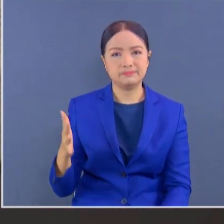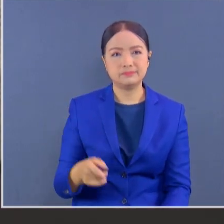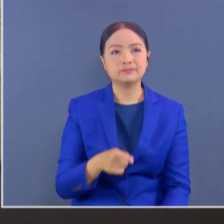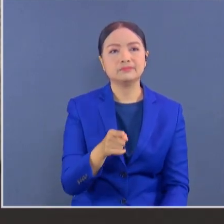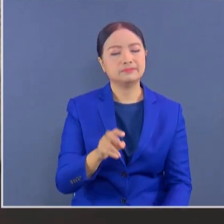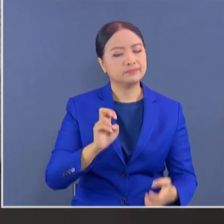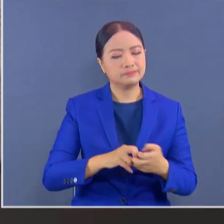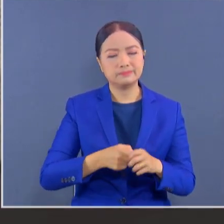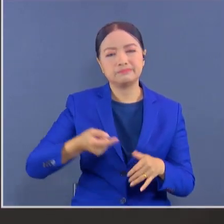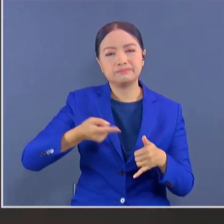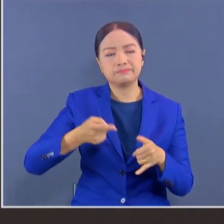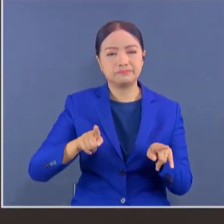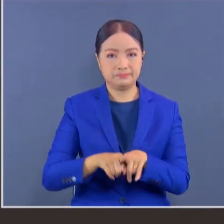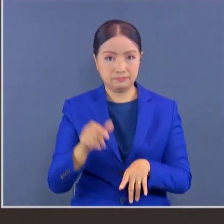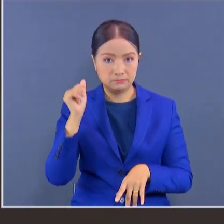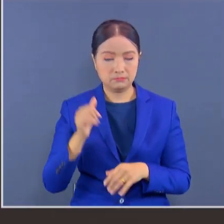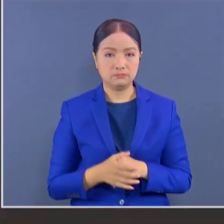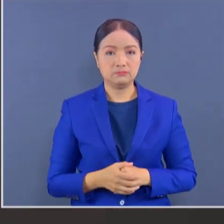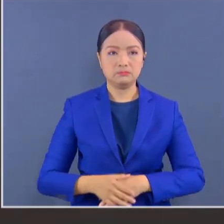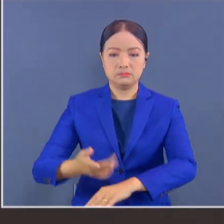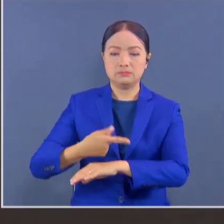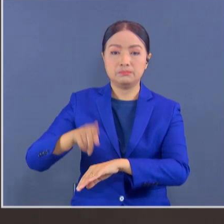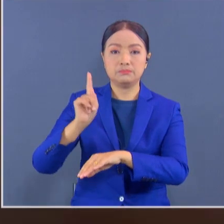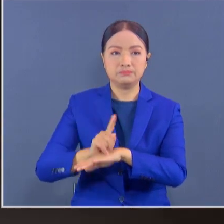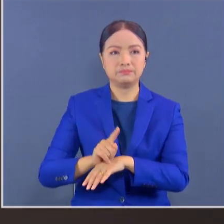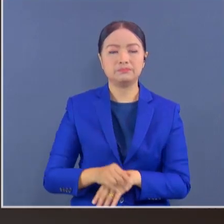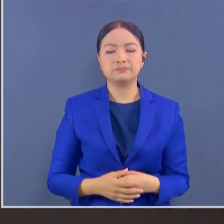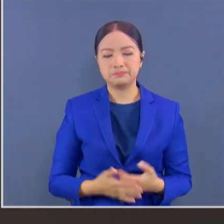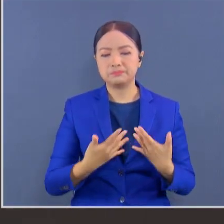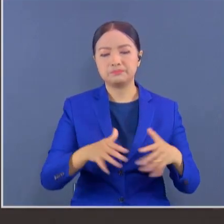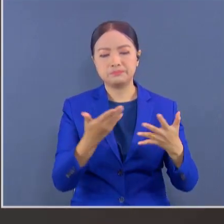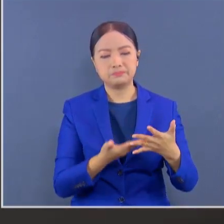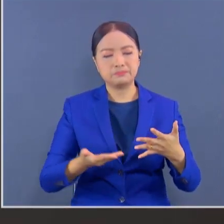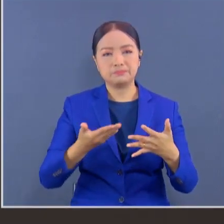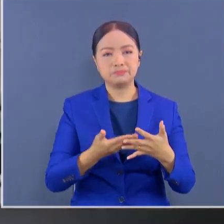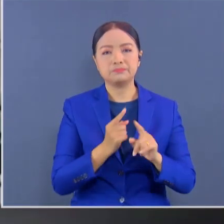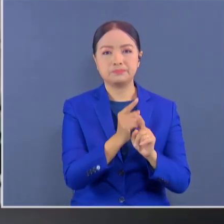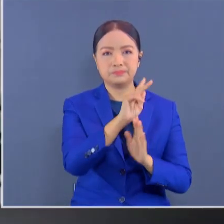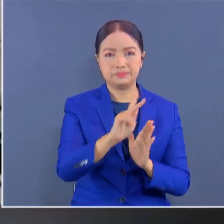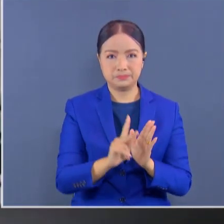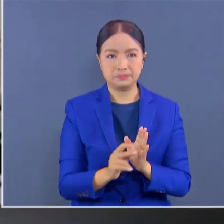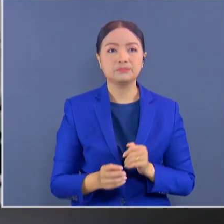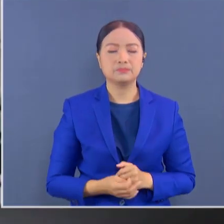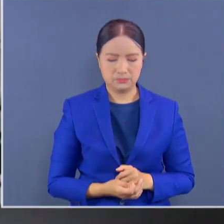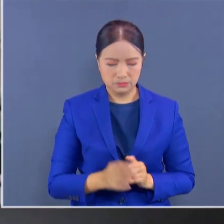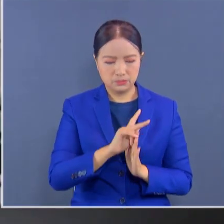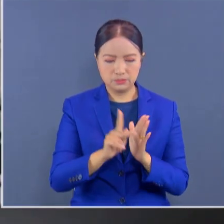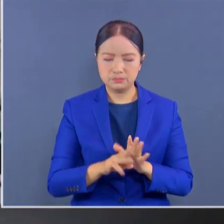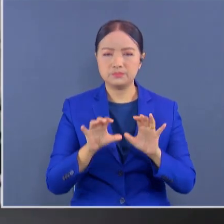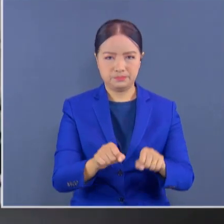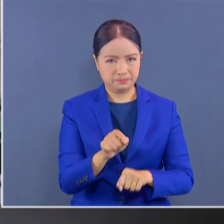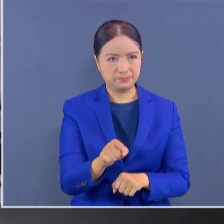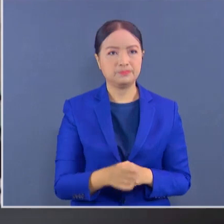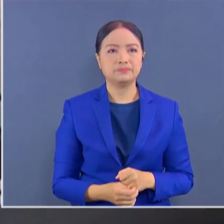ายก็มาเกิดเหตุขึ้นอีกต่อไปประธานหมู่บ้านบอกคงต้องปล่อยให้เป็นไปตามเรื่องของกฎหมายคงต้องใช้กฎหมายจัดการแล้ว